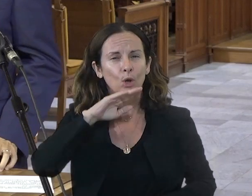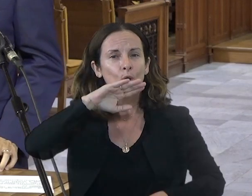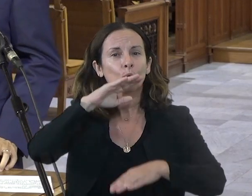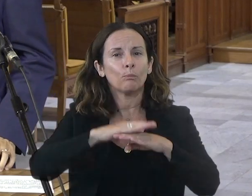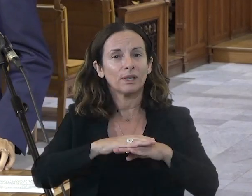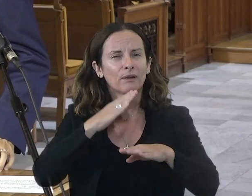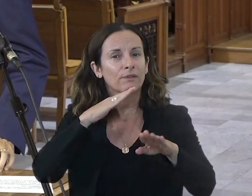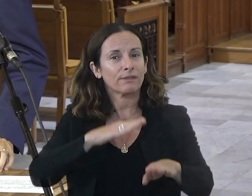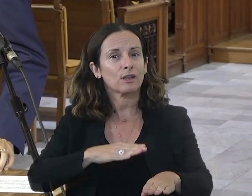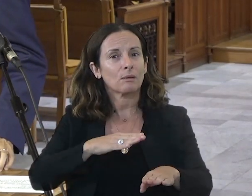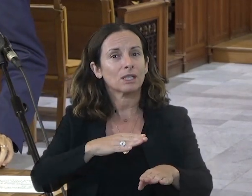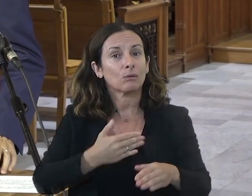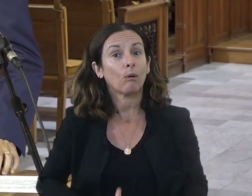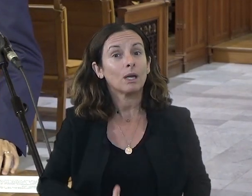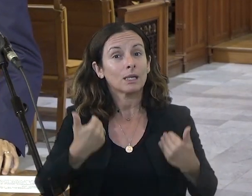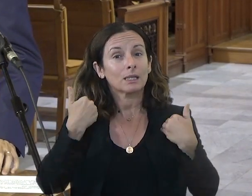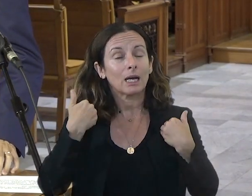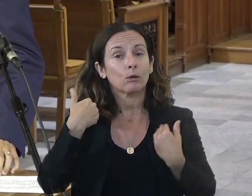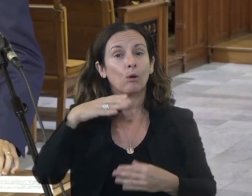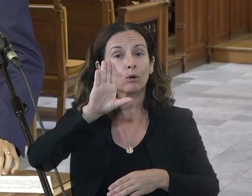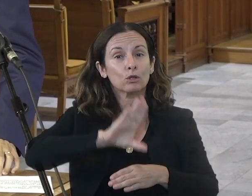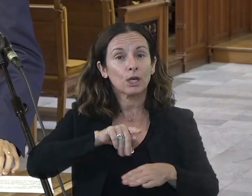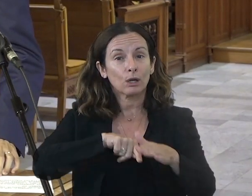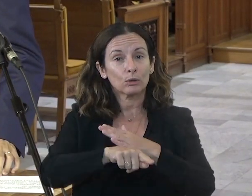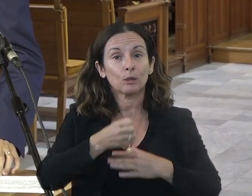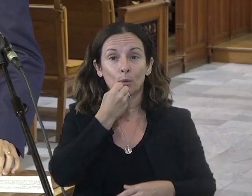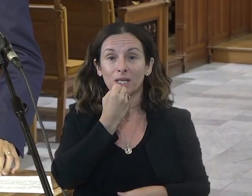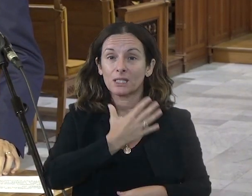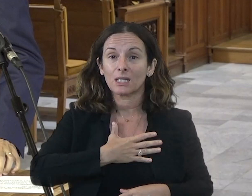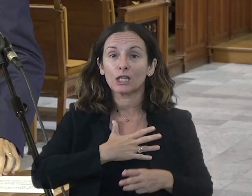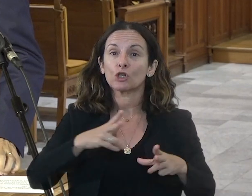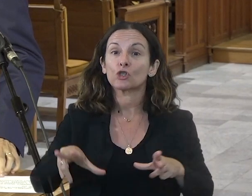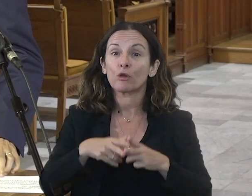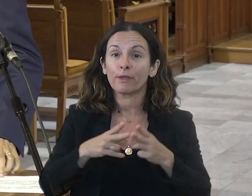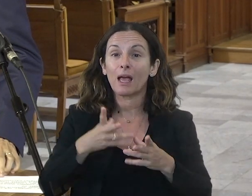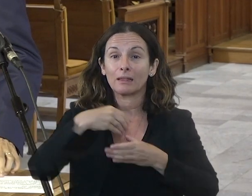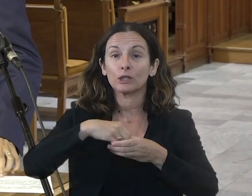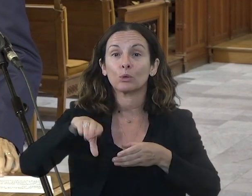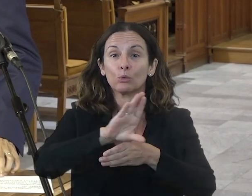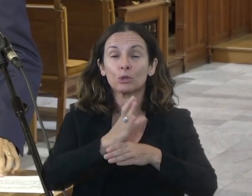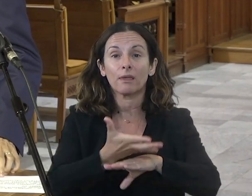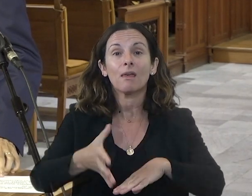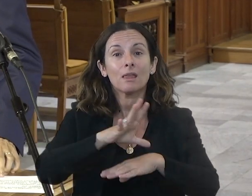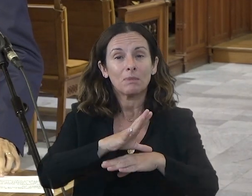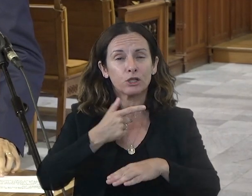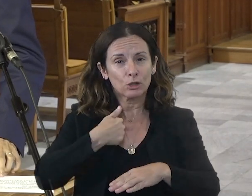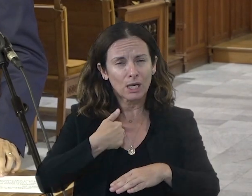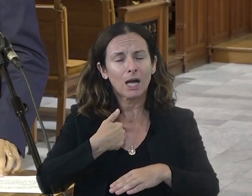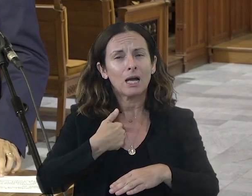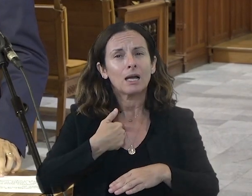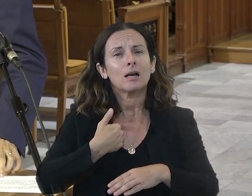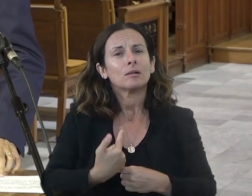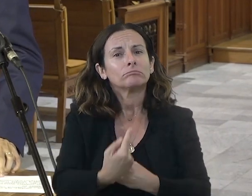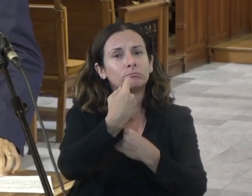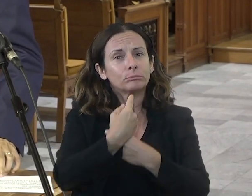Juro, por mi conciencia y mi honor, cumplir fielmente las obligaciones del cargo de Consejero Ejecutivo de Bienestar Social